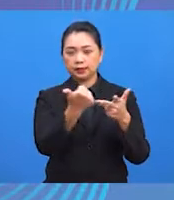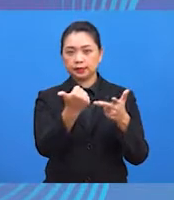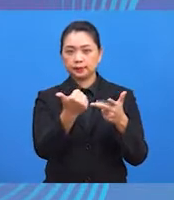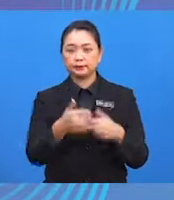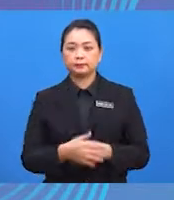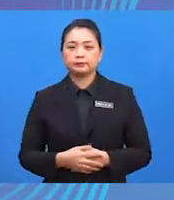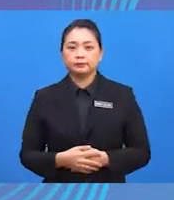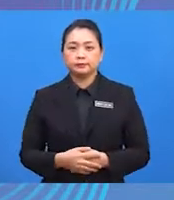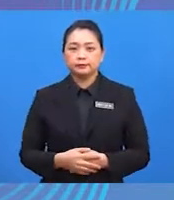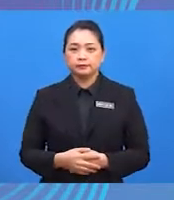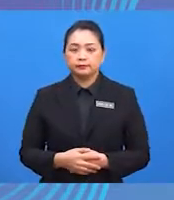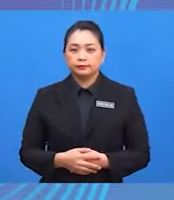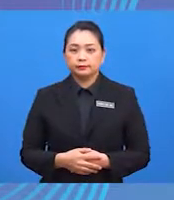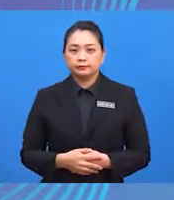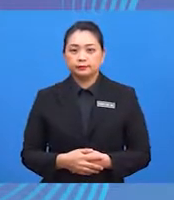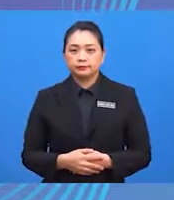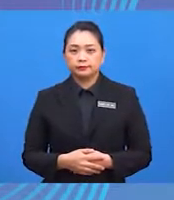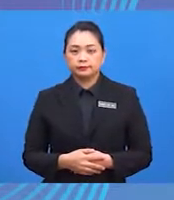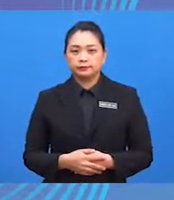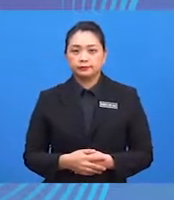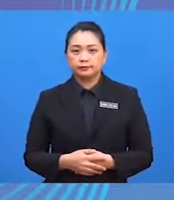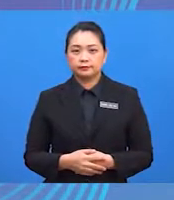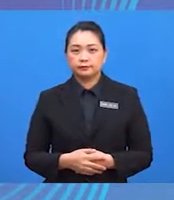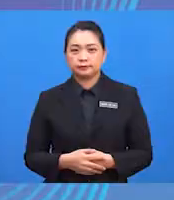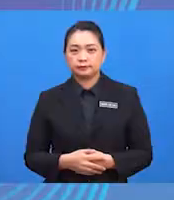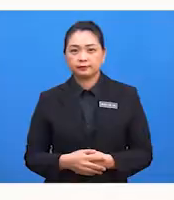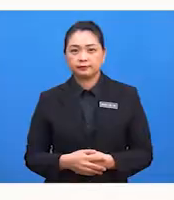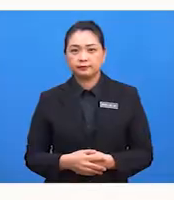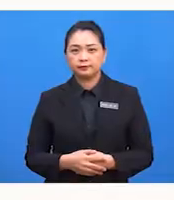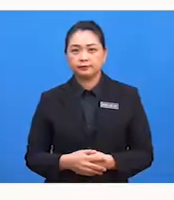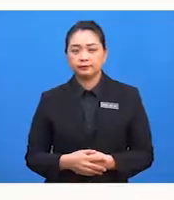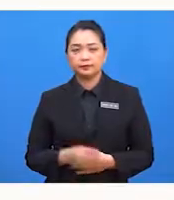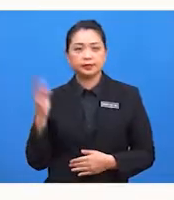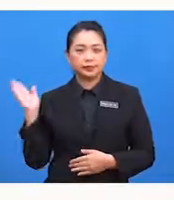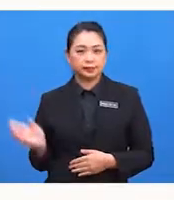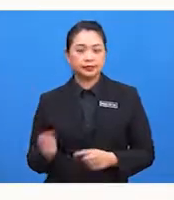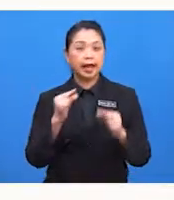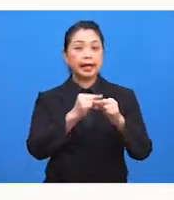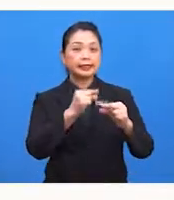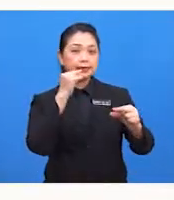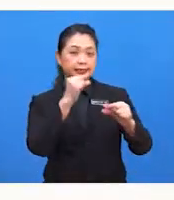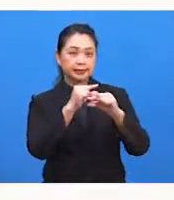ketiga, iaitu prinsip lukisan garisan.